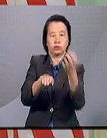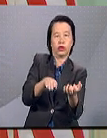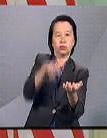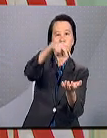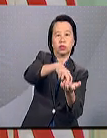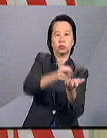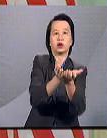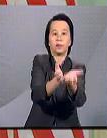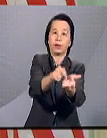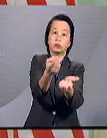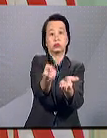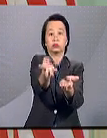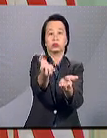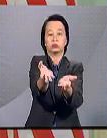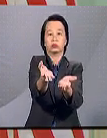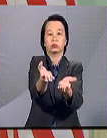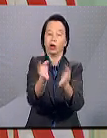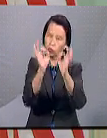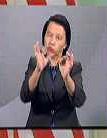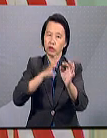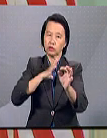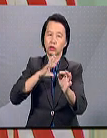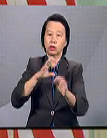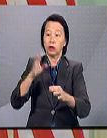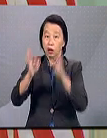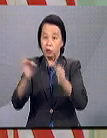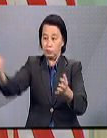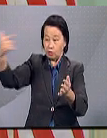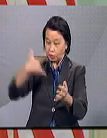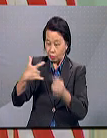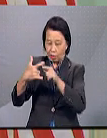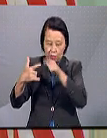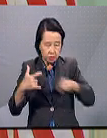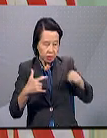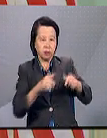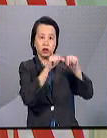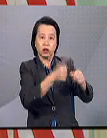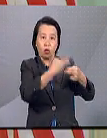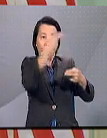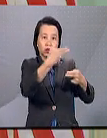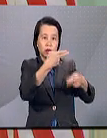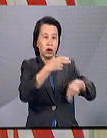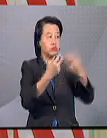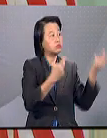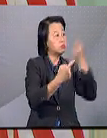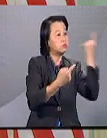away. Yang kita tak benarkan, mereka duduk di hotel merayau-rayau